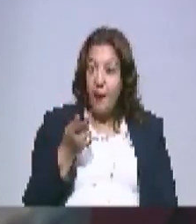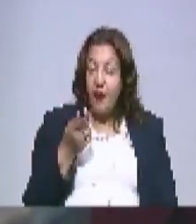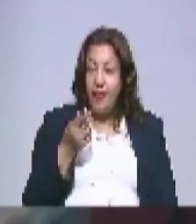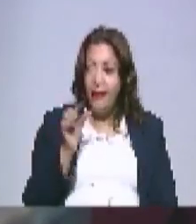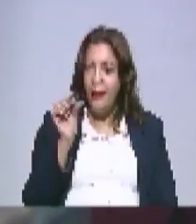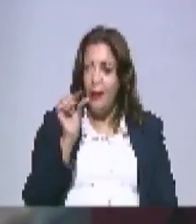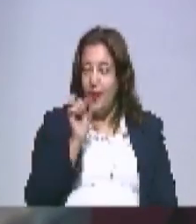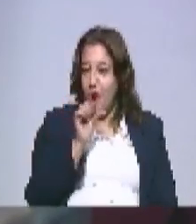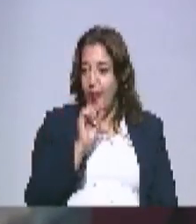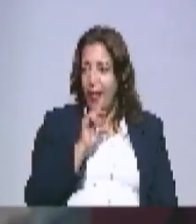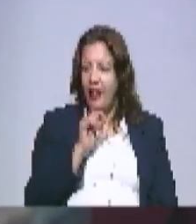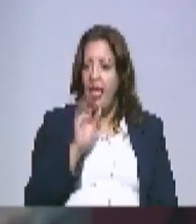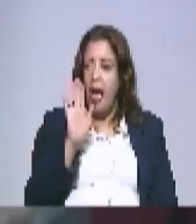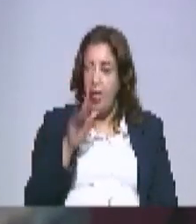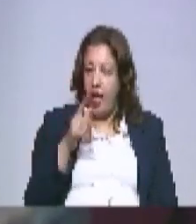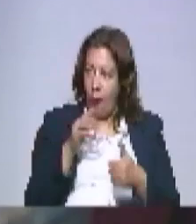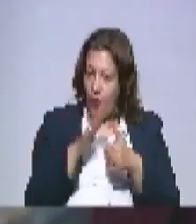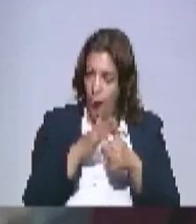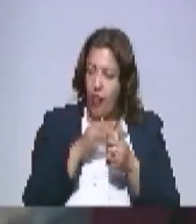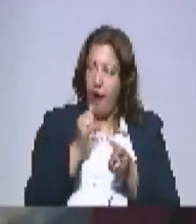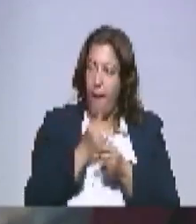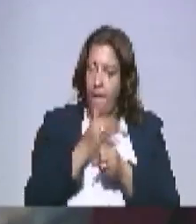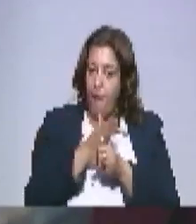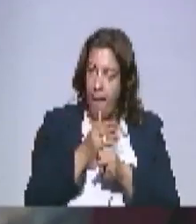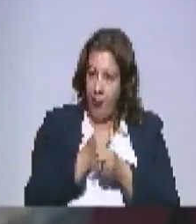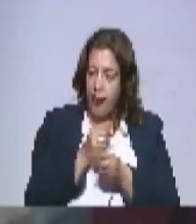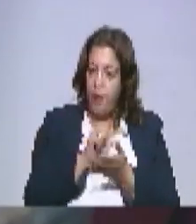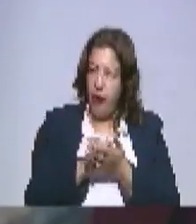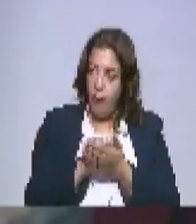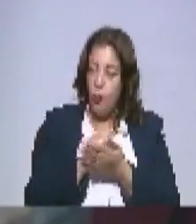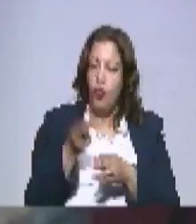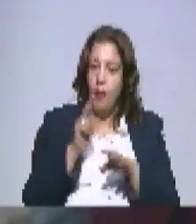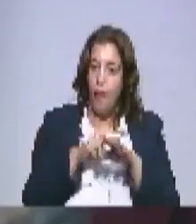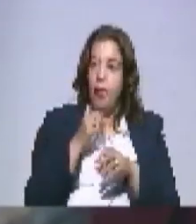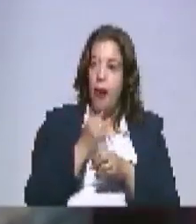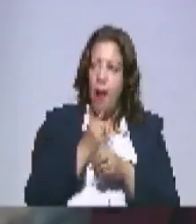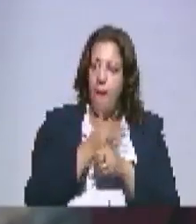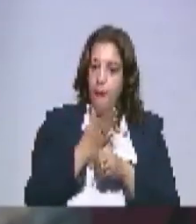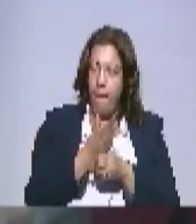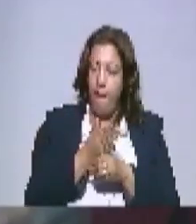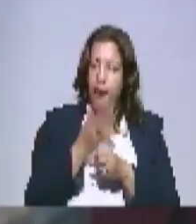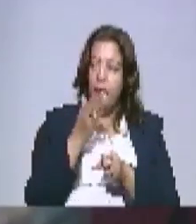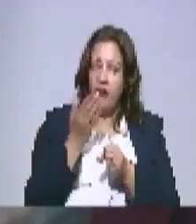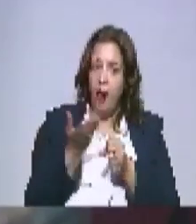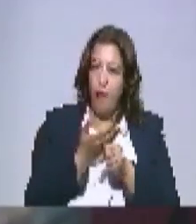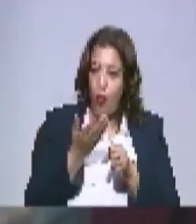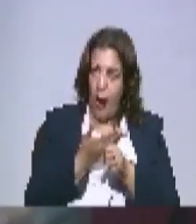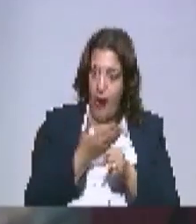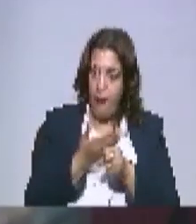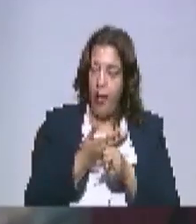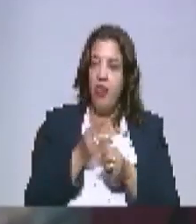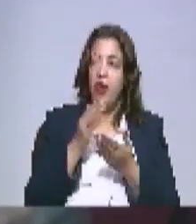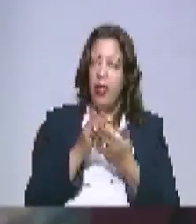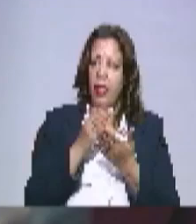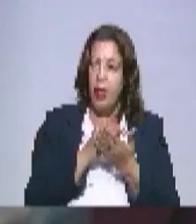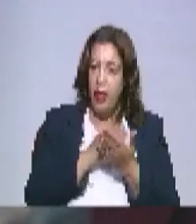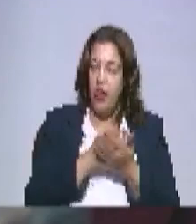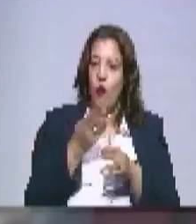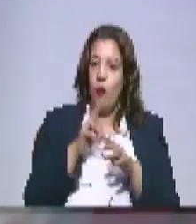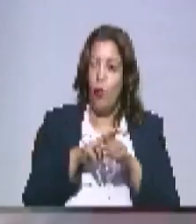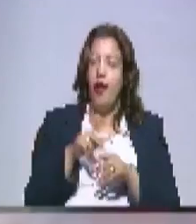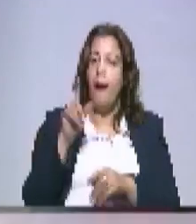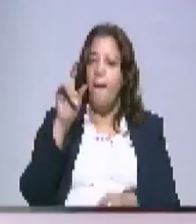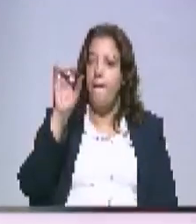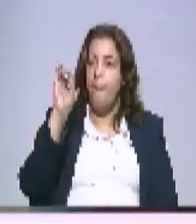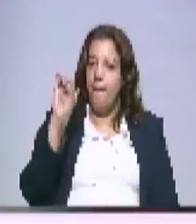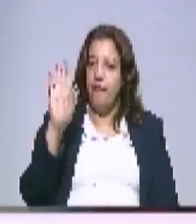بقى وخلتني. حطينا فيها بصل مبشور وبصل مكعبات، حطينا فيها فص المستكه بتاعنا.